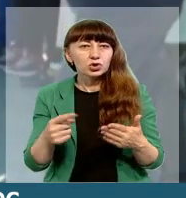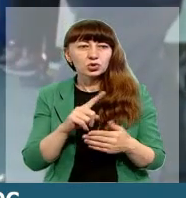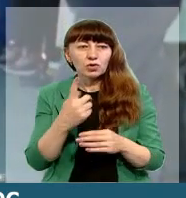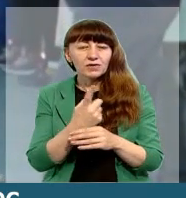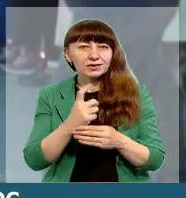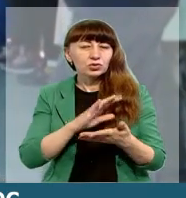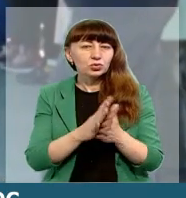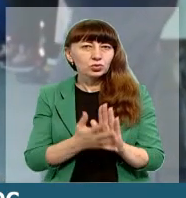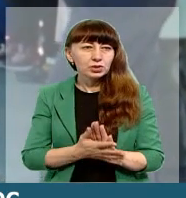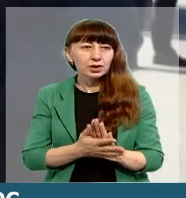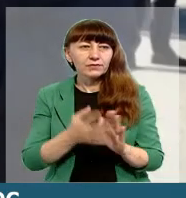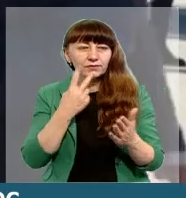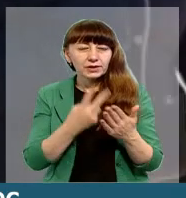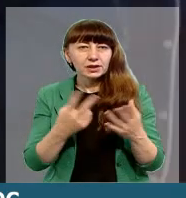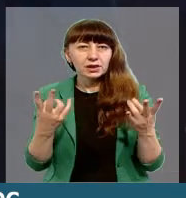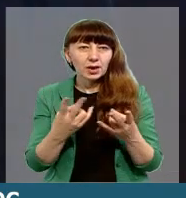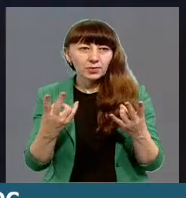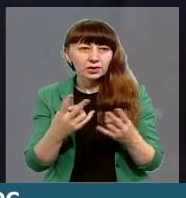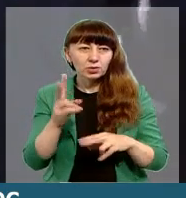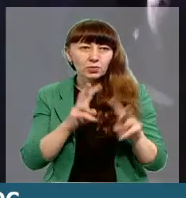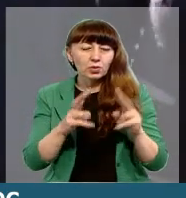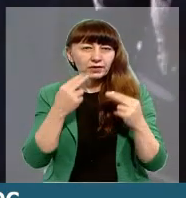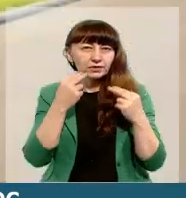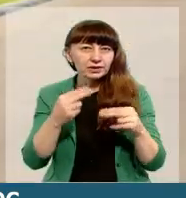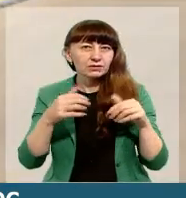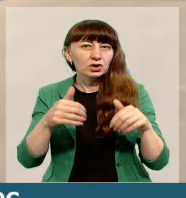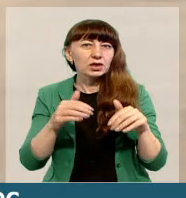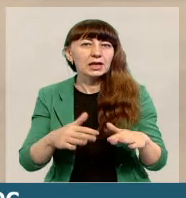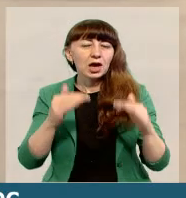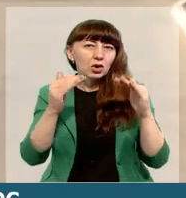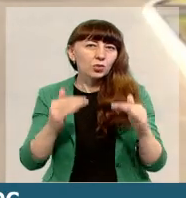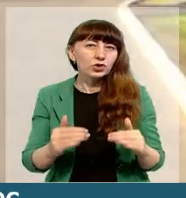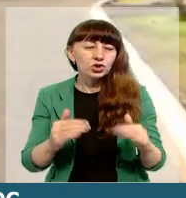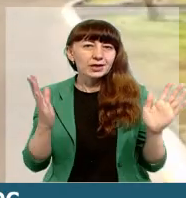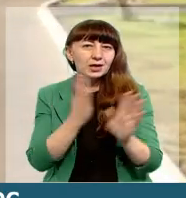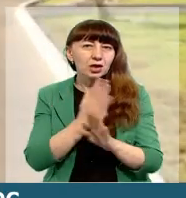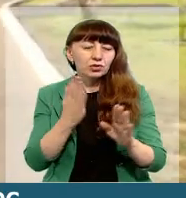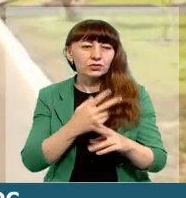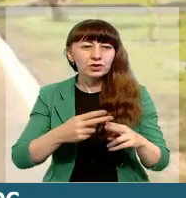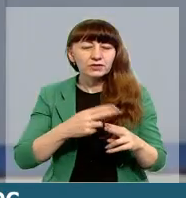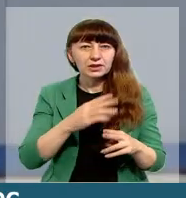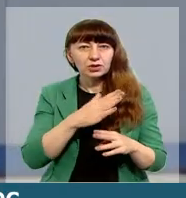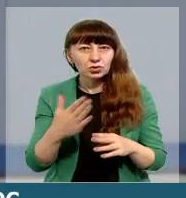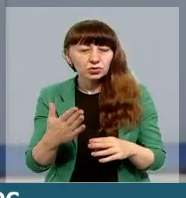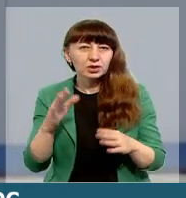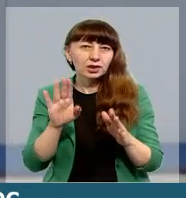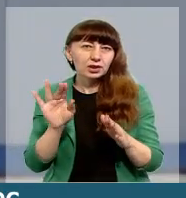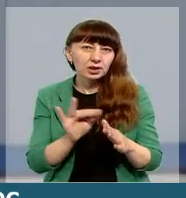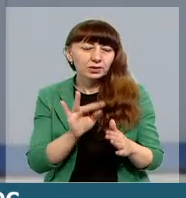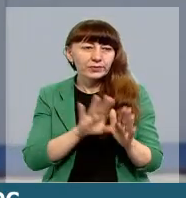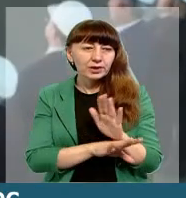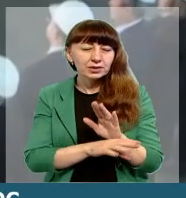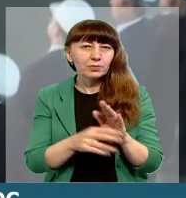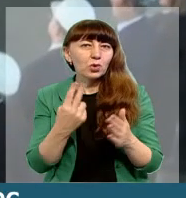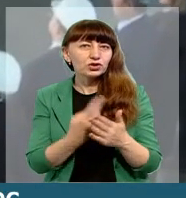в этих условиях становится очевидной необходимостью поиска эффективных решений для снижения экологического вреда с одной стороны, но и без ущерба для